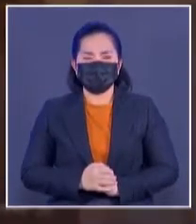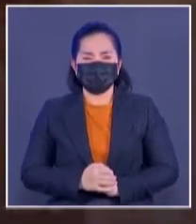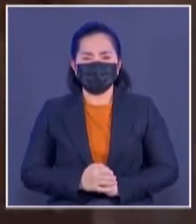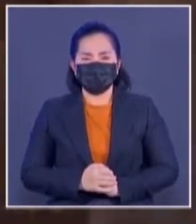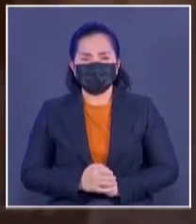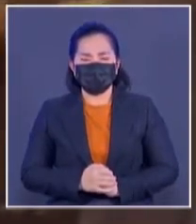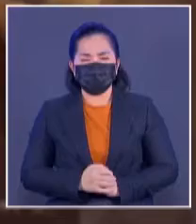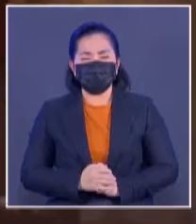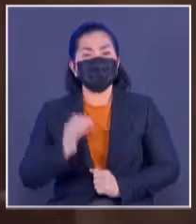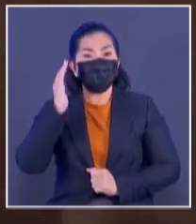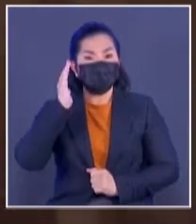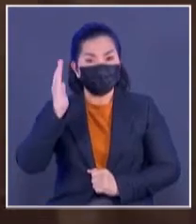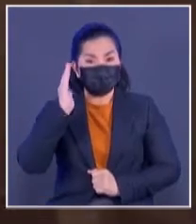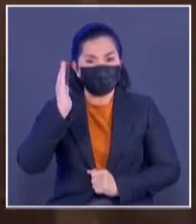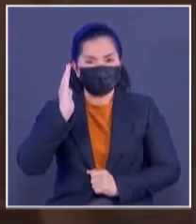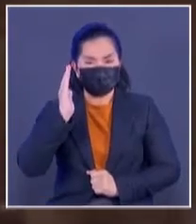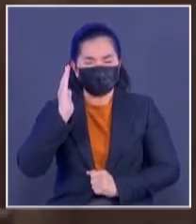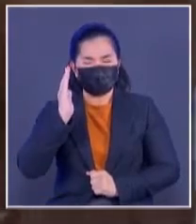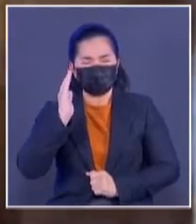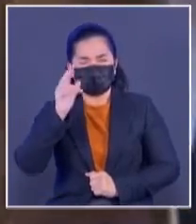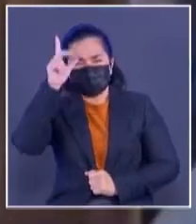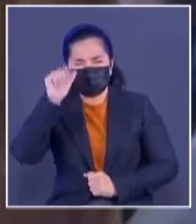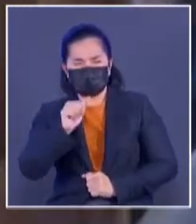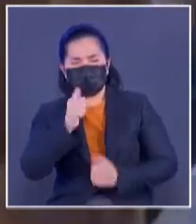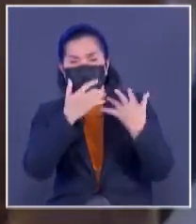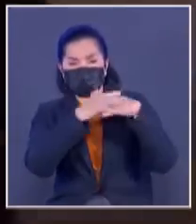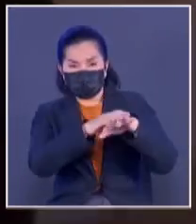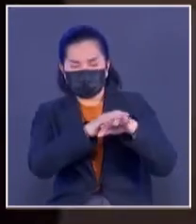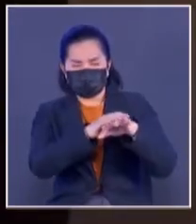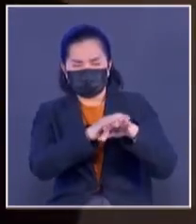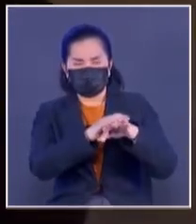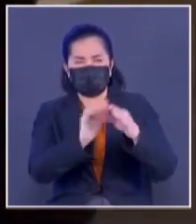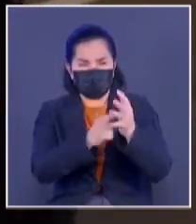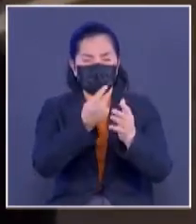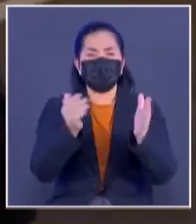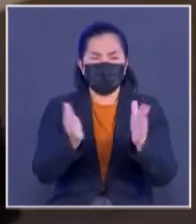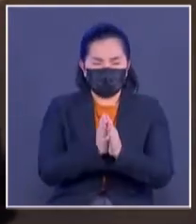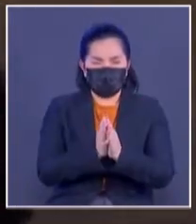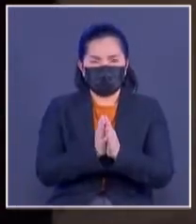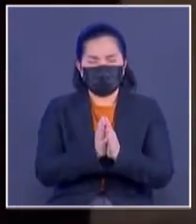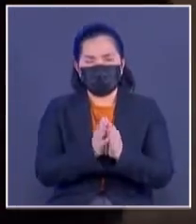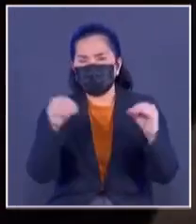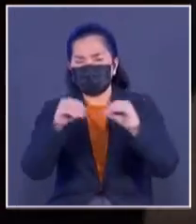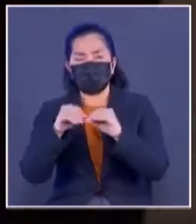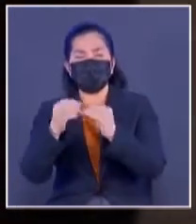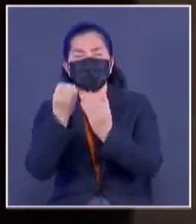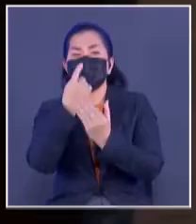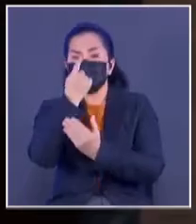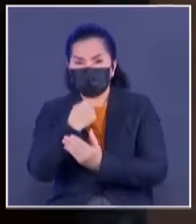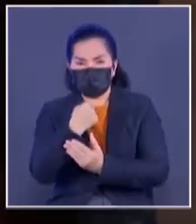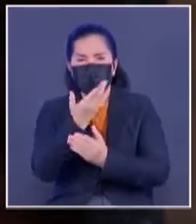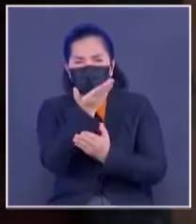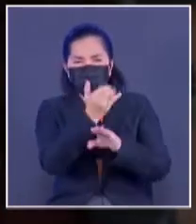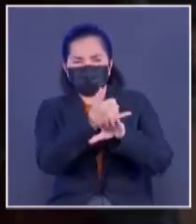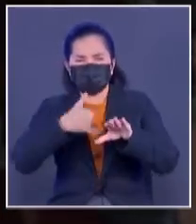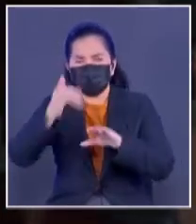ทางมาด้วยกันจนถึง4แยกไฟแดงที่อำเภอกระบุรีก็ขอลงจากรถครับอ้างว่ามีความจำเป็นต้องไปทำธุระต่